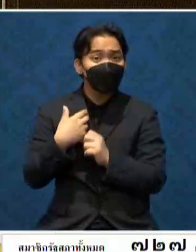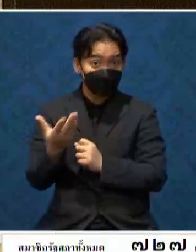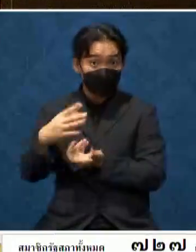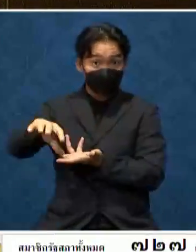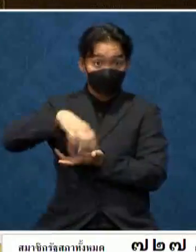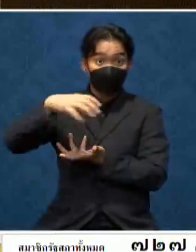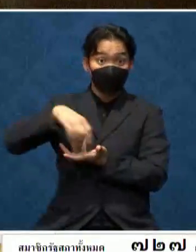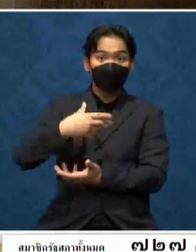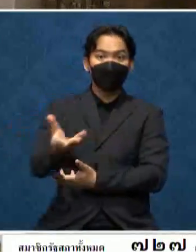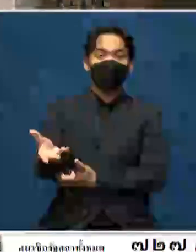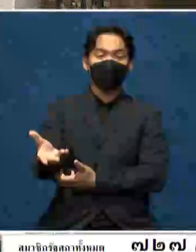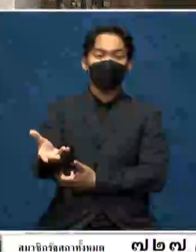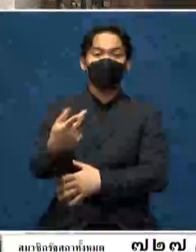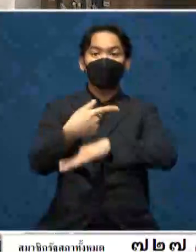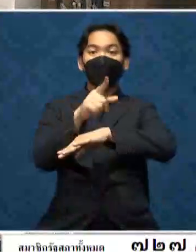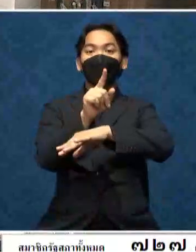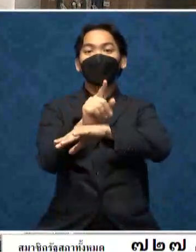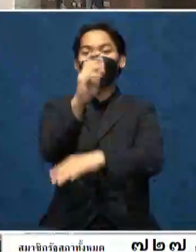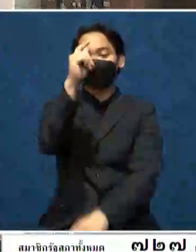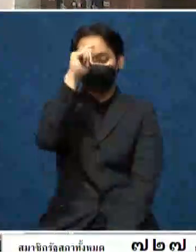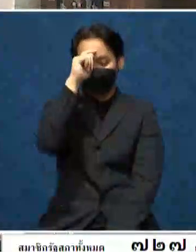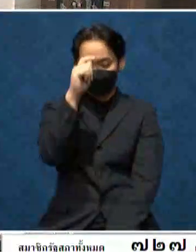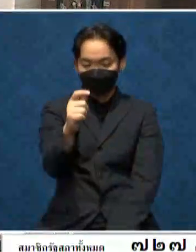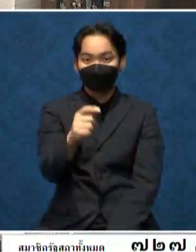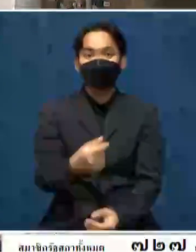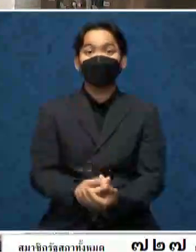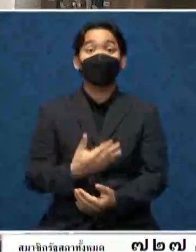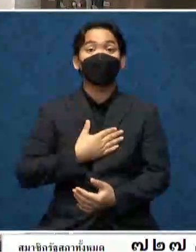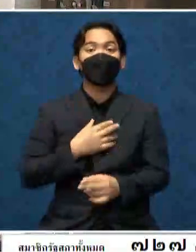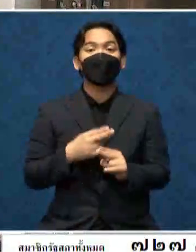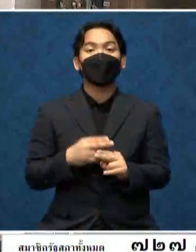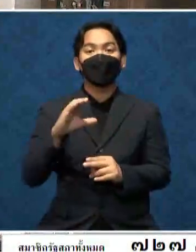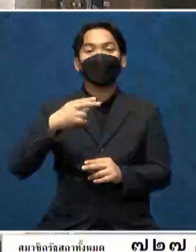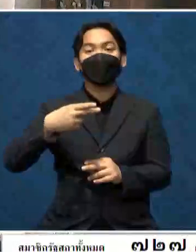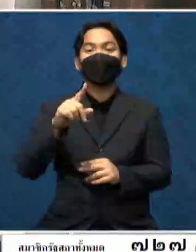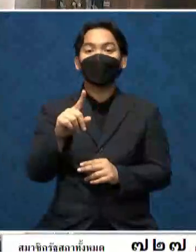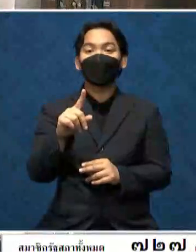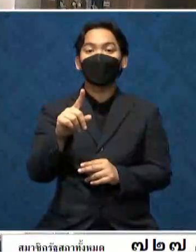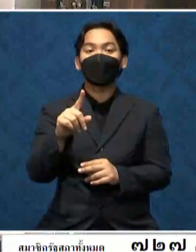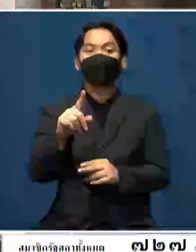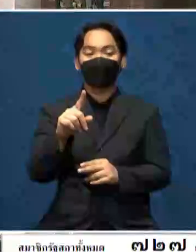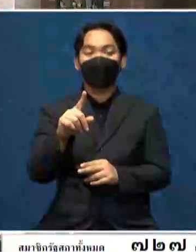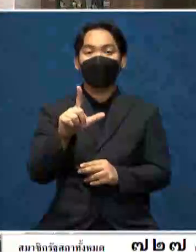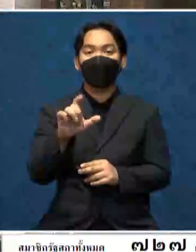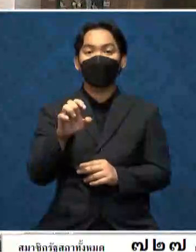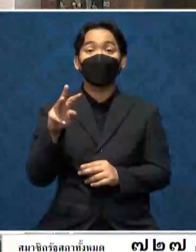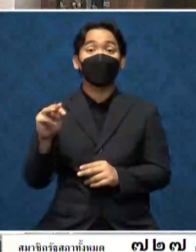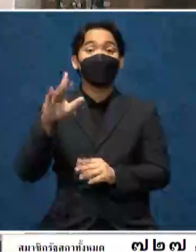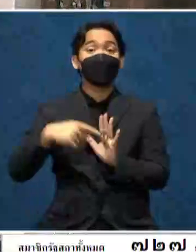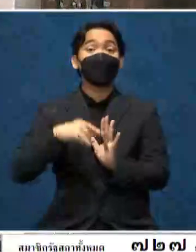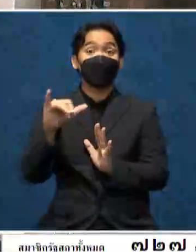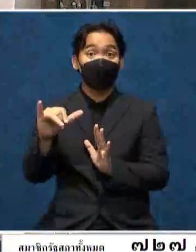นะครับเรียนท่านประธานและสภาที่เคารพครับกับผมเฉลิมชัยเฟื่องคอนและสมาชิกวุฒิสภา